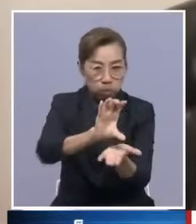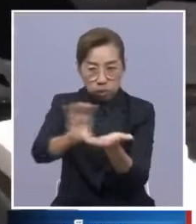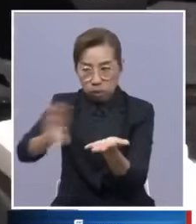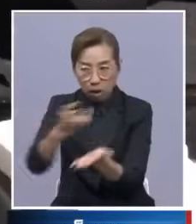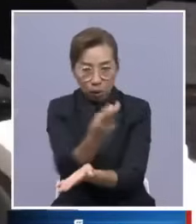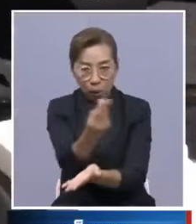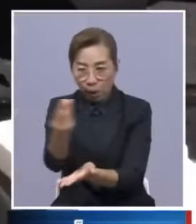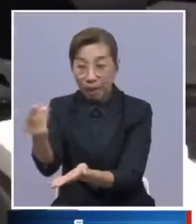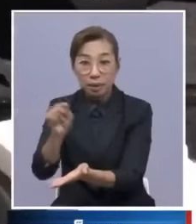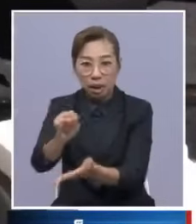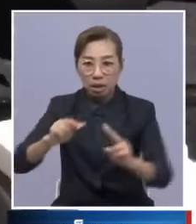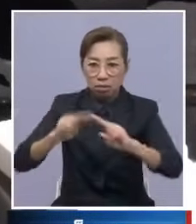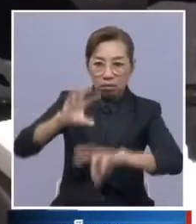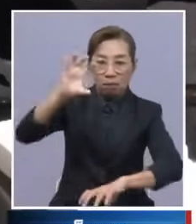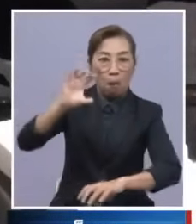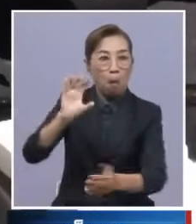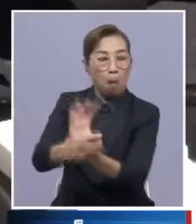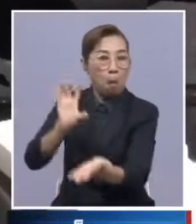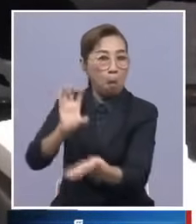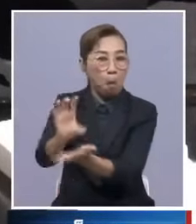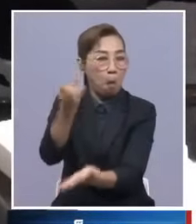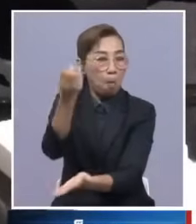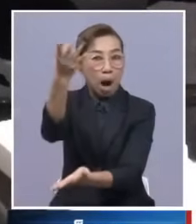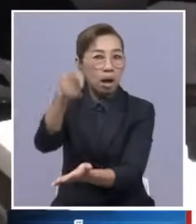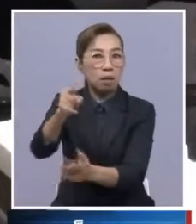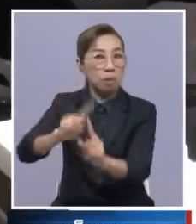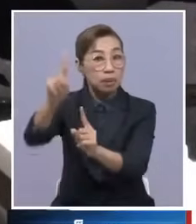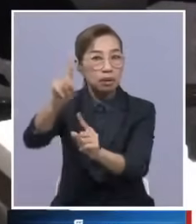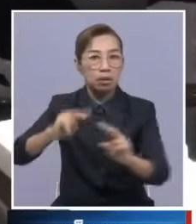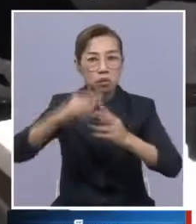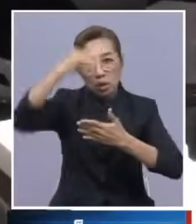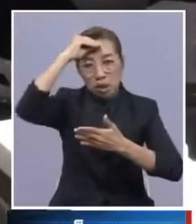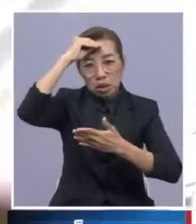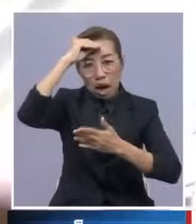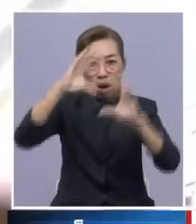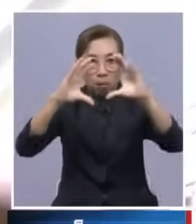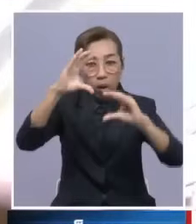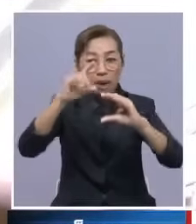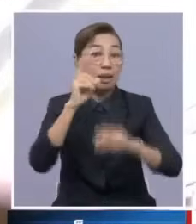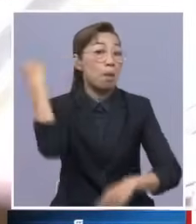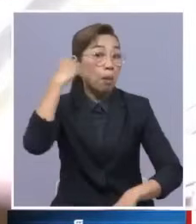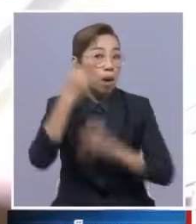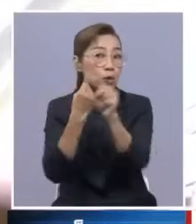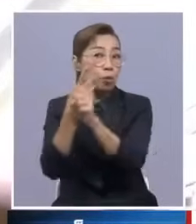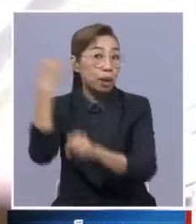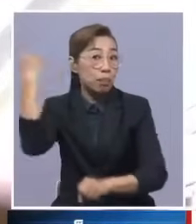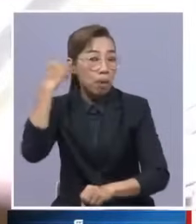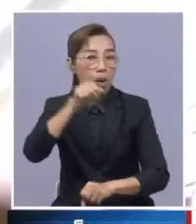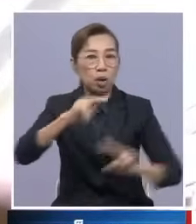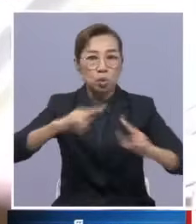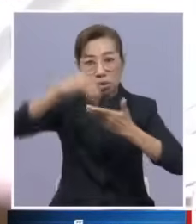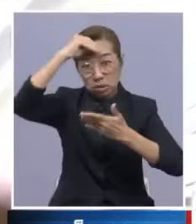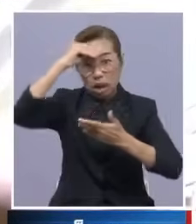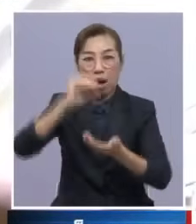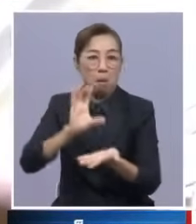ากฏว่ากระทรวงมหาดไทยใช่ไหมอันดับหนึ่ง อันดับหนึ่งแซงศึกษาธิการไปแล้ว ทั้งที่ปกติศึกษาธิการเขาครองแชมป์ได้งบมากสุดแต่ปีนี้กระทรวงมหาด